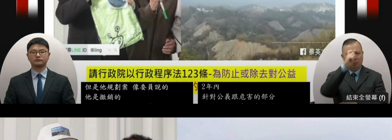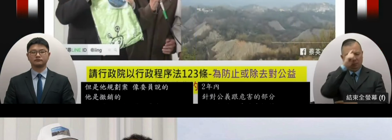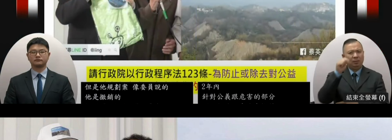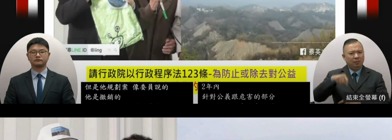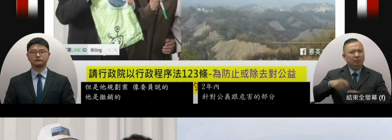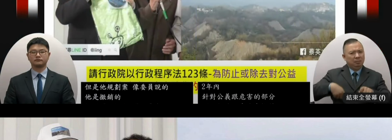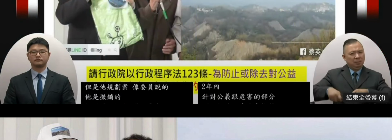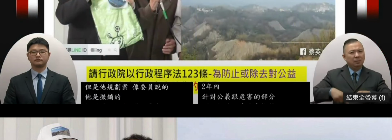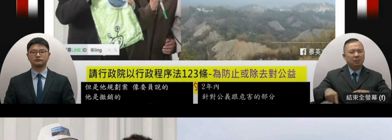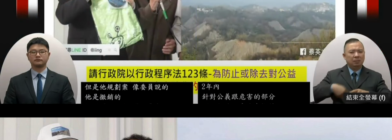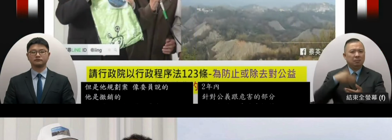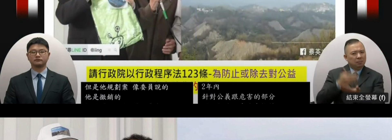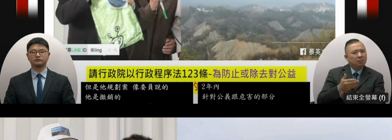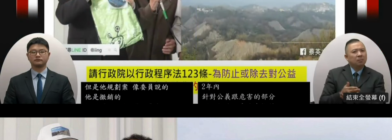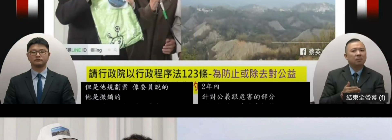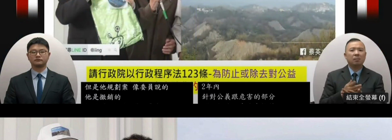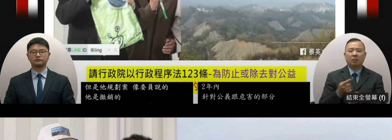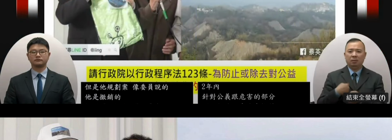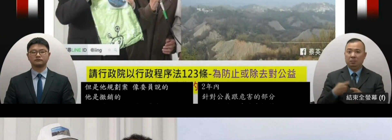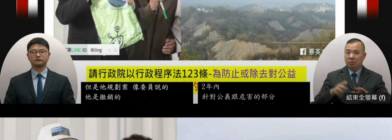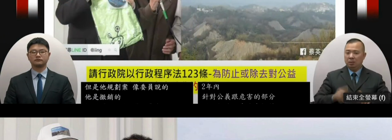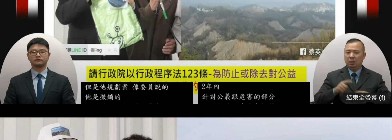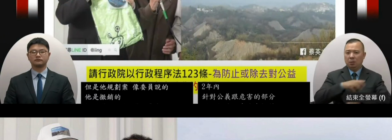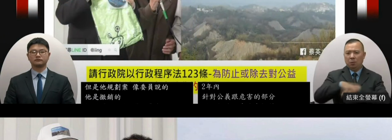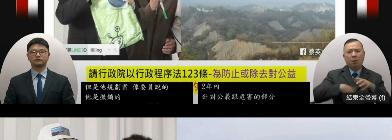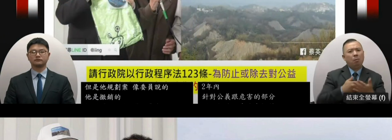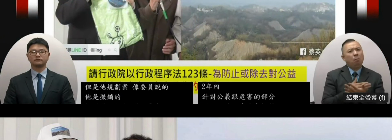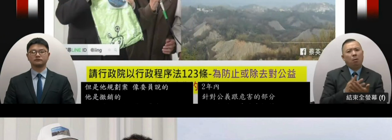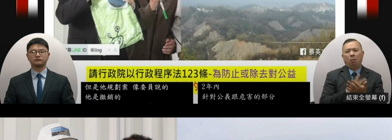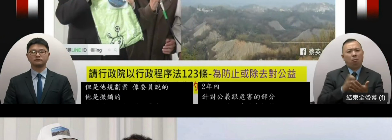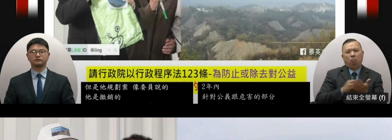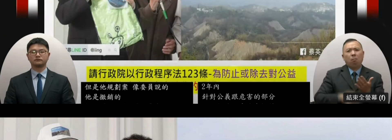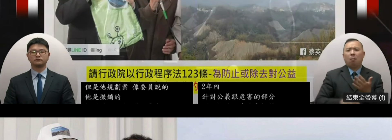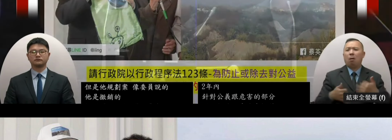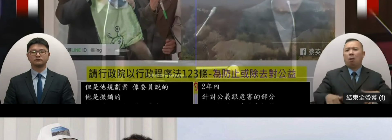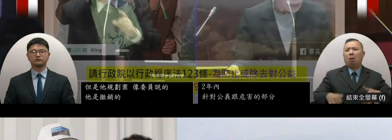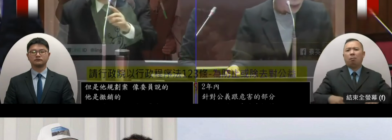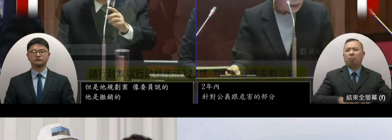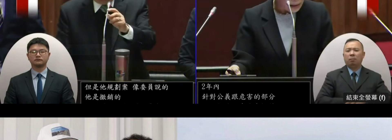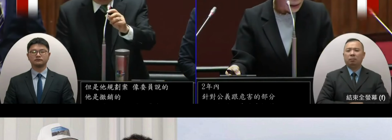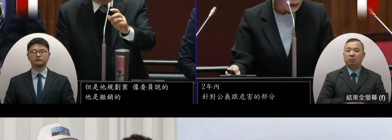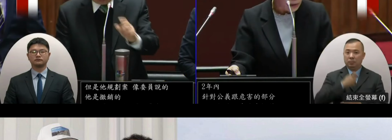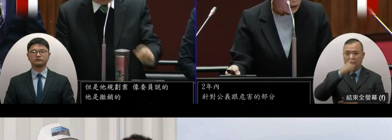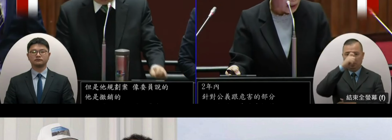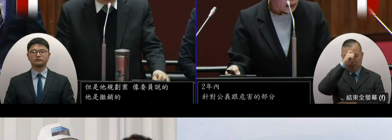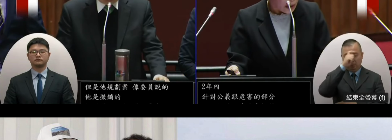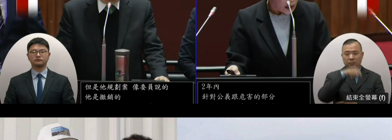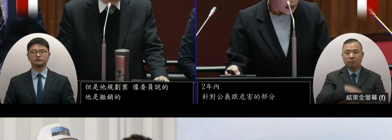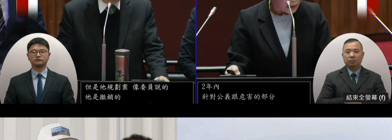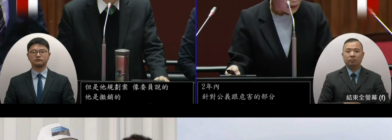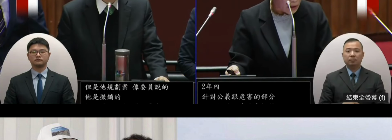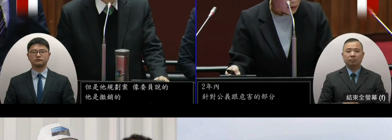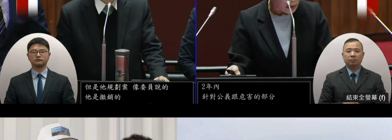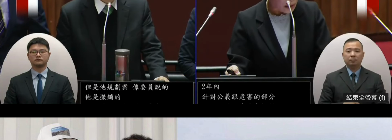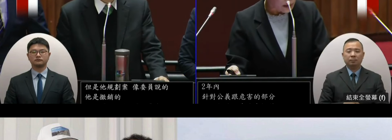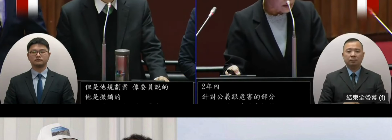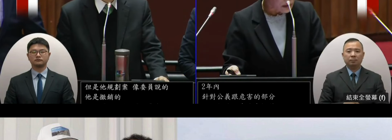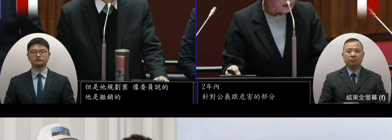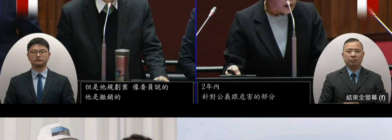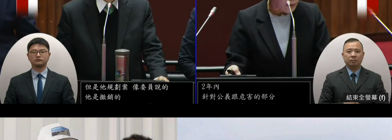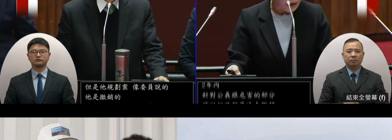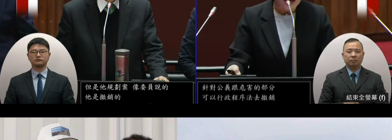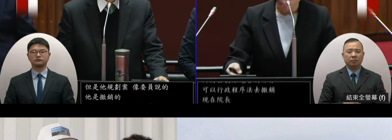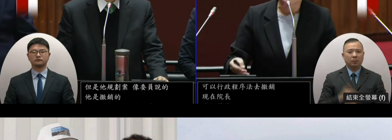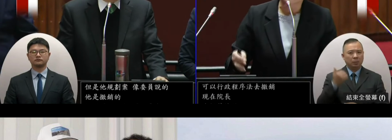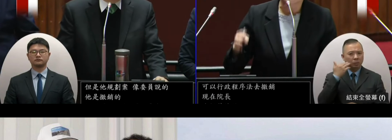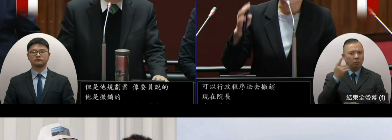的，所以现在就是我们的环评还没撤销，是不是可以让这个对这个公益有重